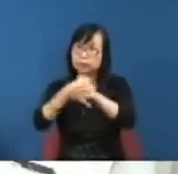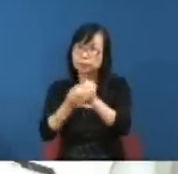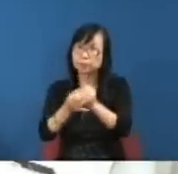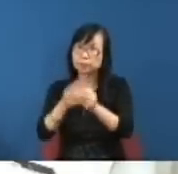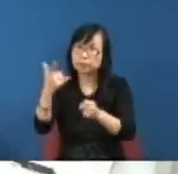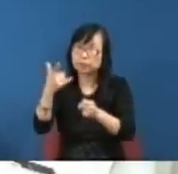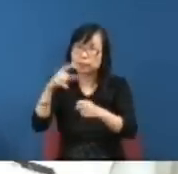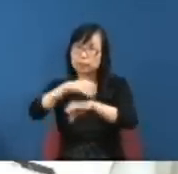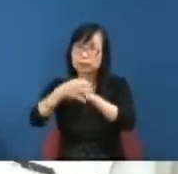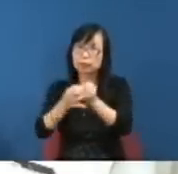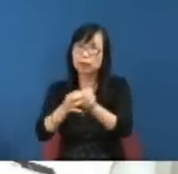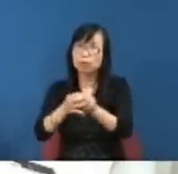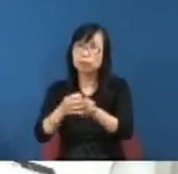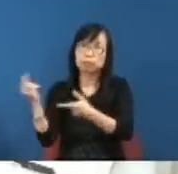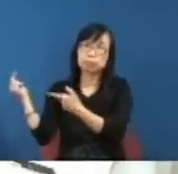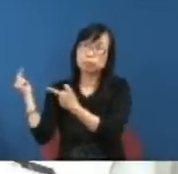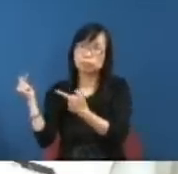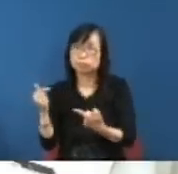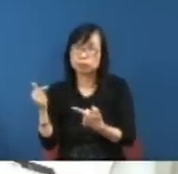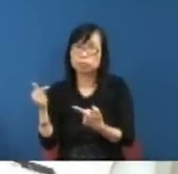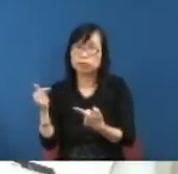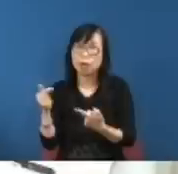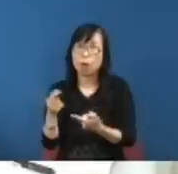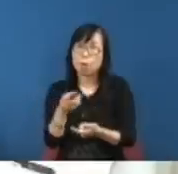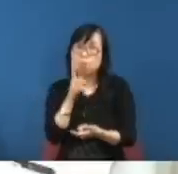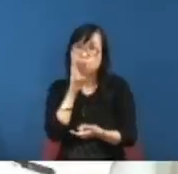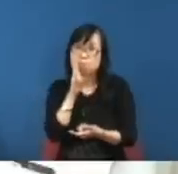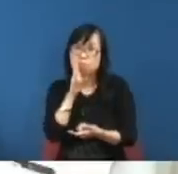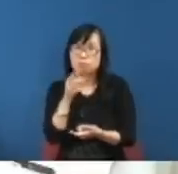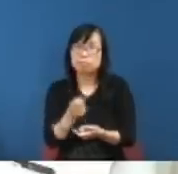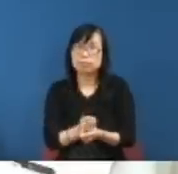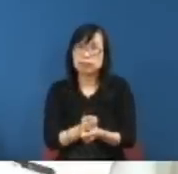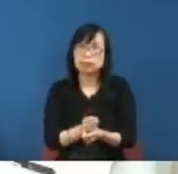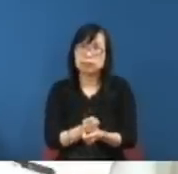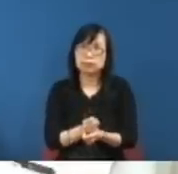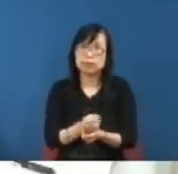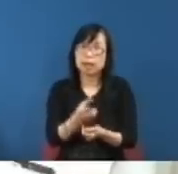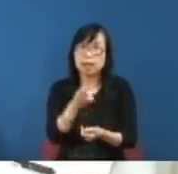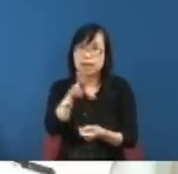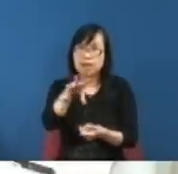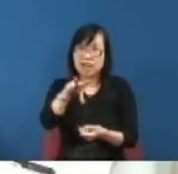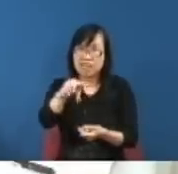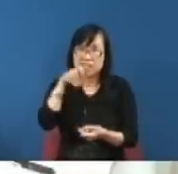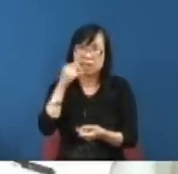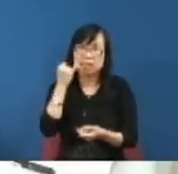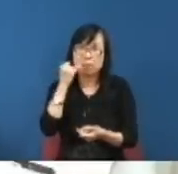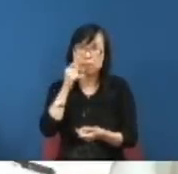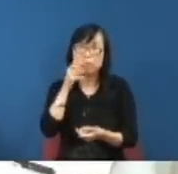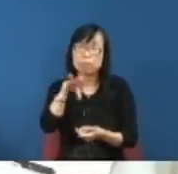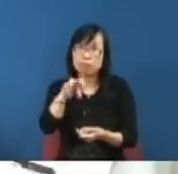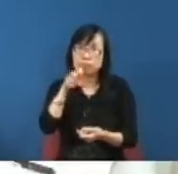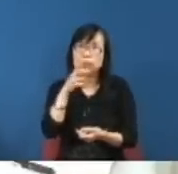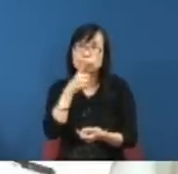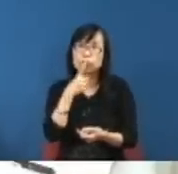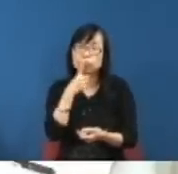團，其實咧一路都喺度，好似呢個吸血鬼啊，同埋好似放鬼你咁咧，不停咁樣係揾到錢嘅。咁呢個就係華